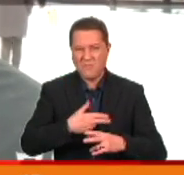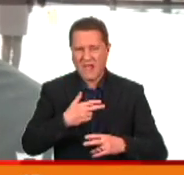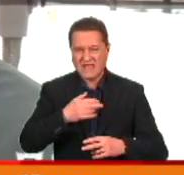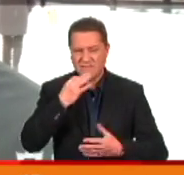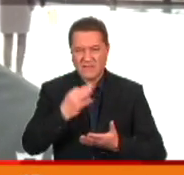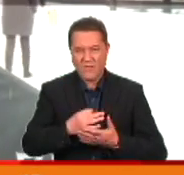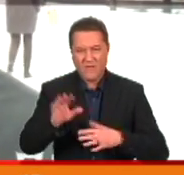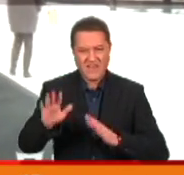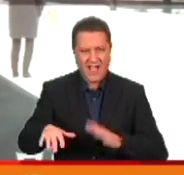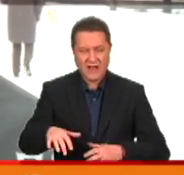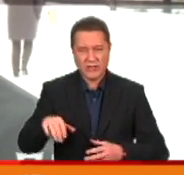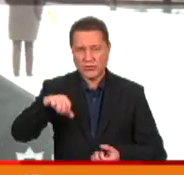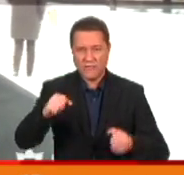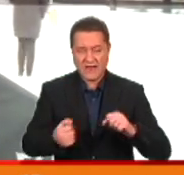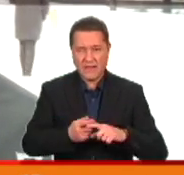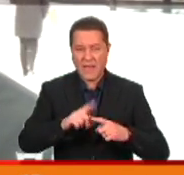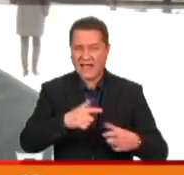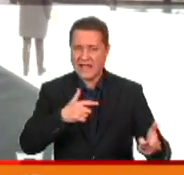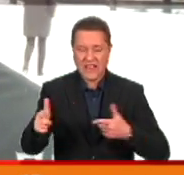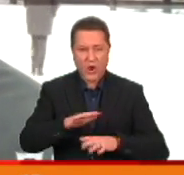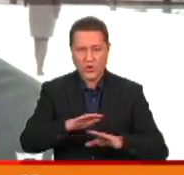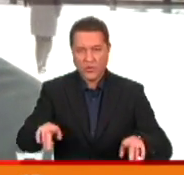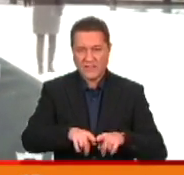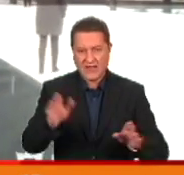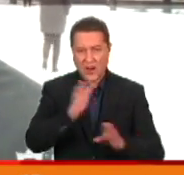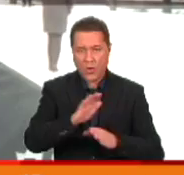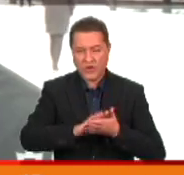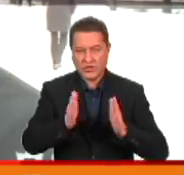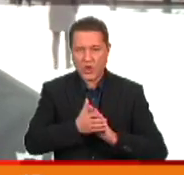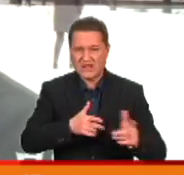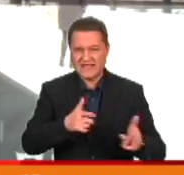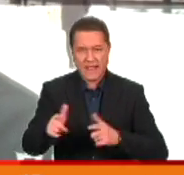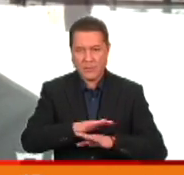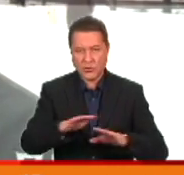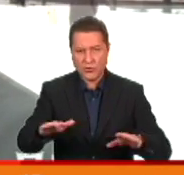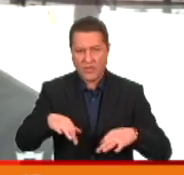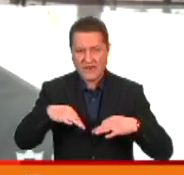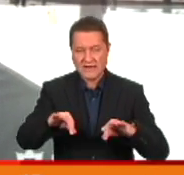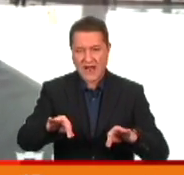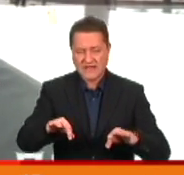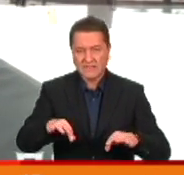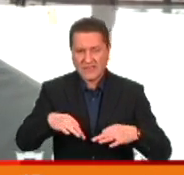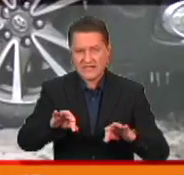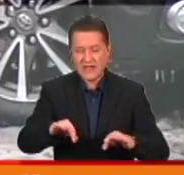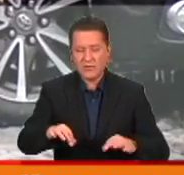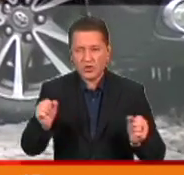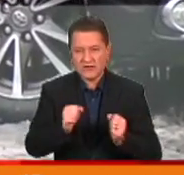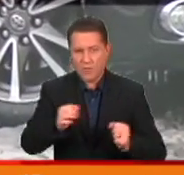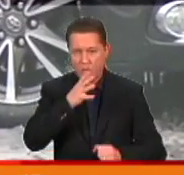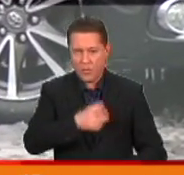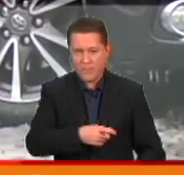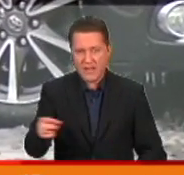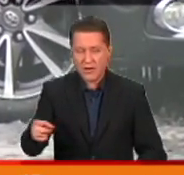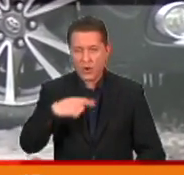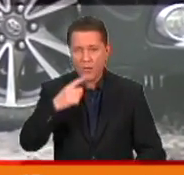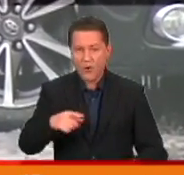безвідповідальністю водіїв, які були не готові до такої ситуації, не підготовили транспортні засоби до зимового періоду. Мова